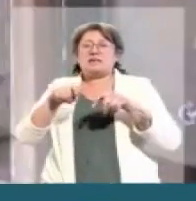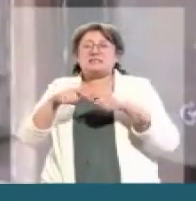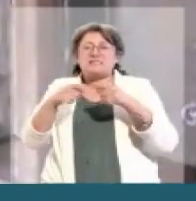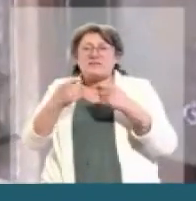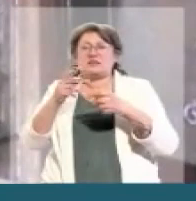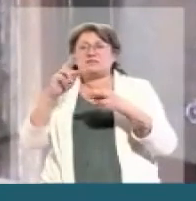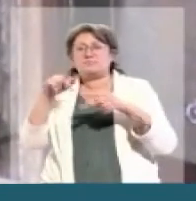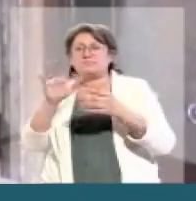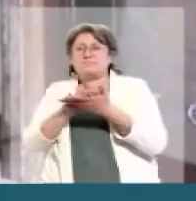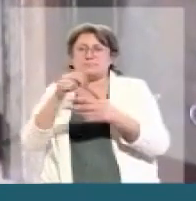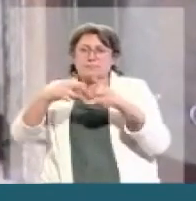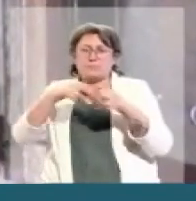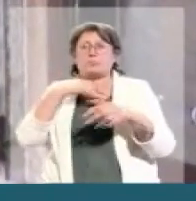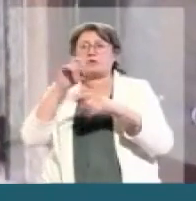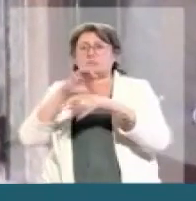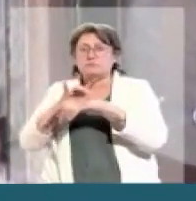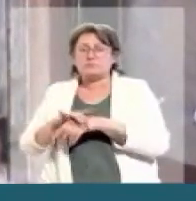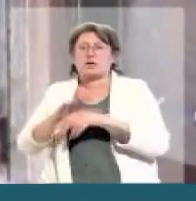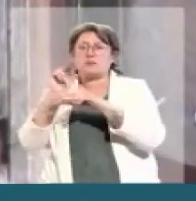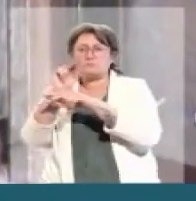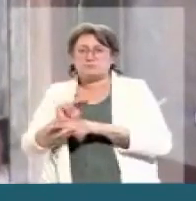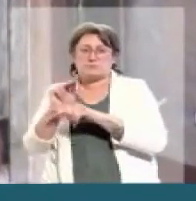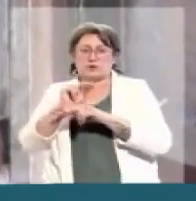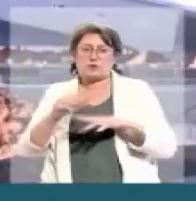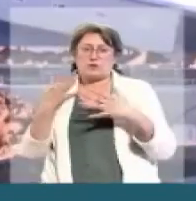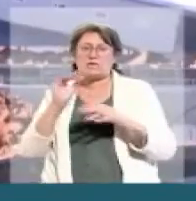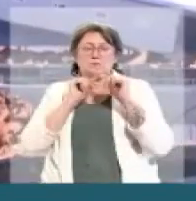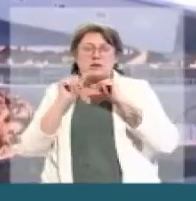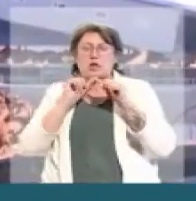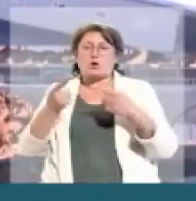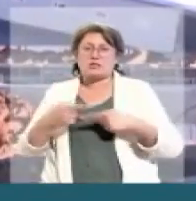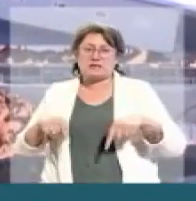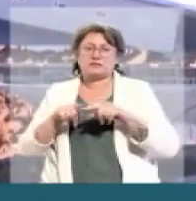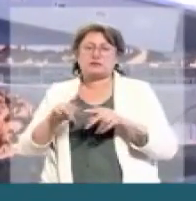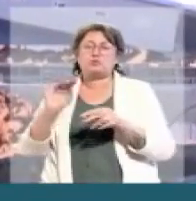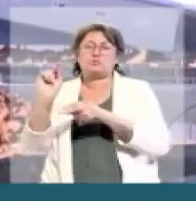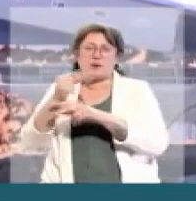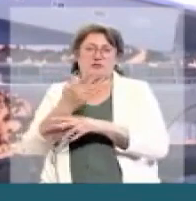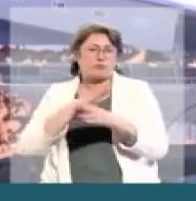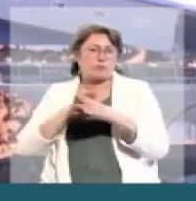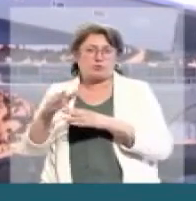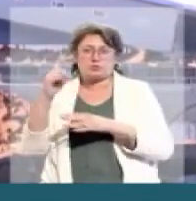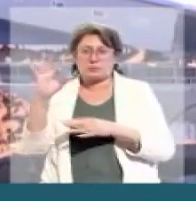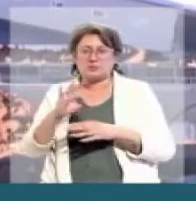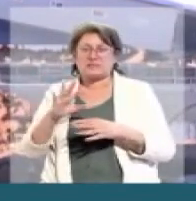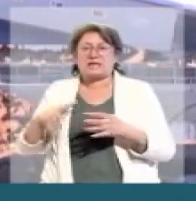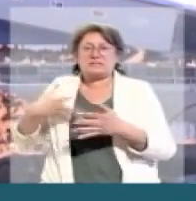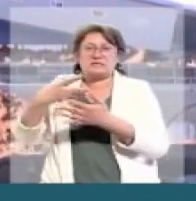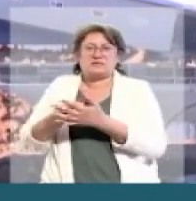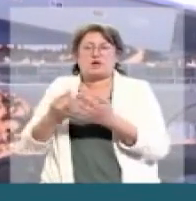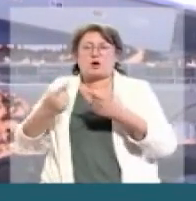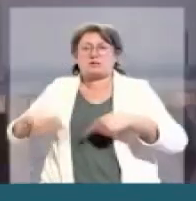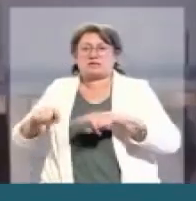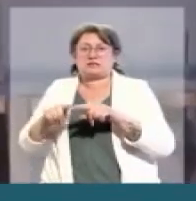проведении пусконаладочных работ, выявленные контролирующими органами и экспертными организациями, устранены в полном объеме за счет средств